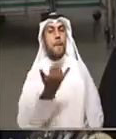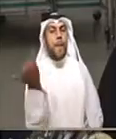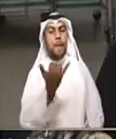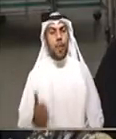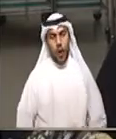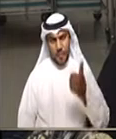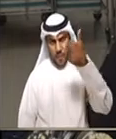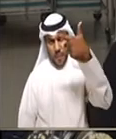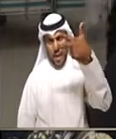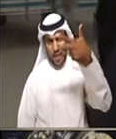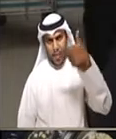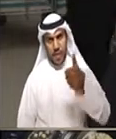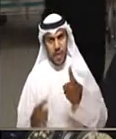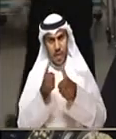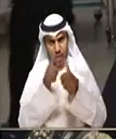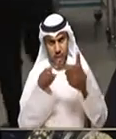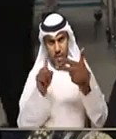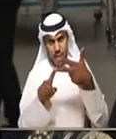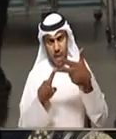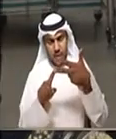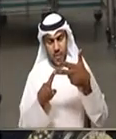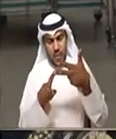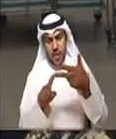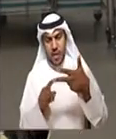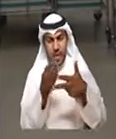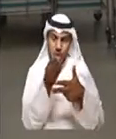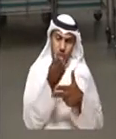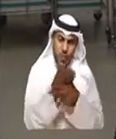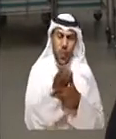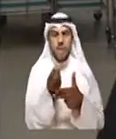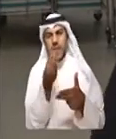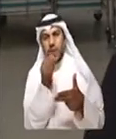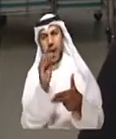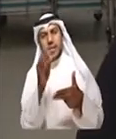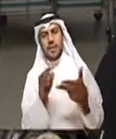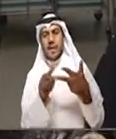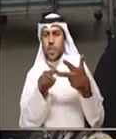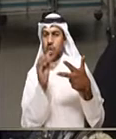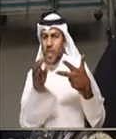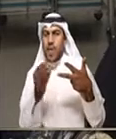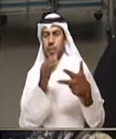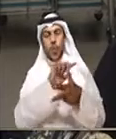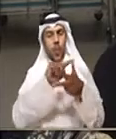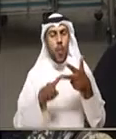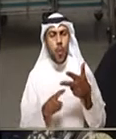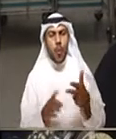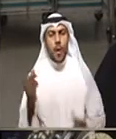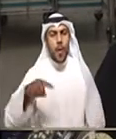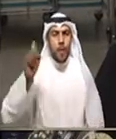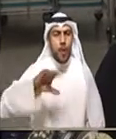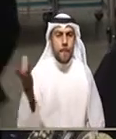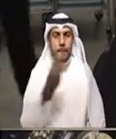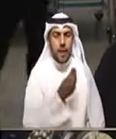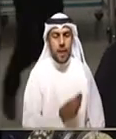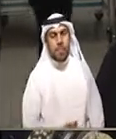رئيسية وبينها الوجبات الخفيفة، وتقريبا يطلع العدد باليوم تقريبا يوصل